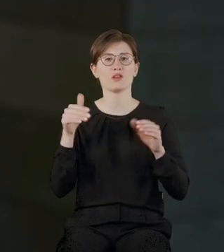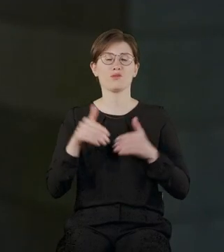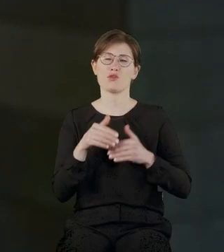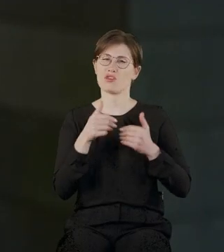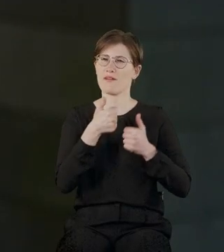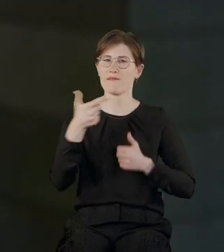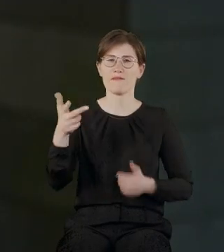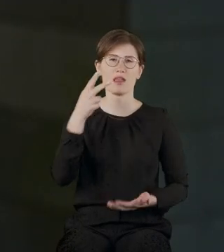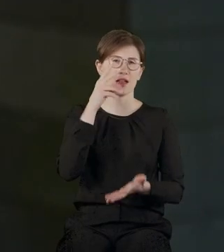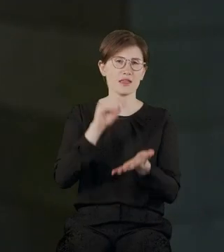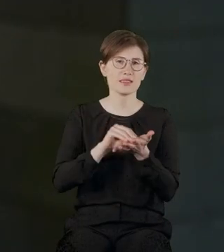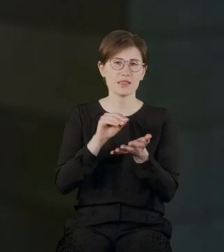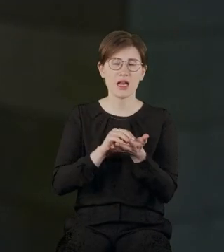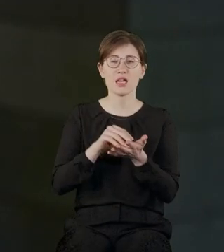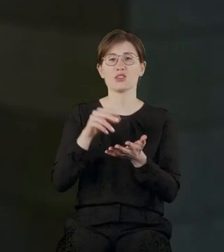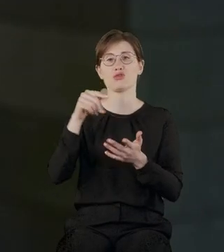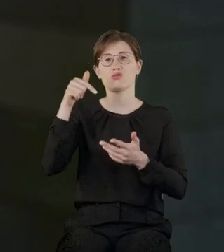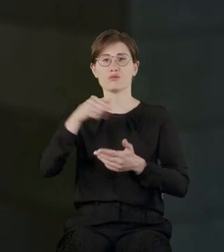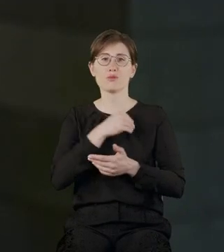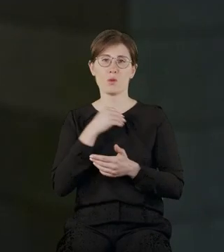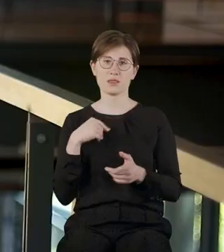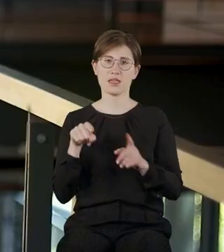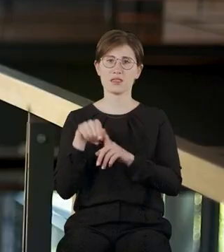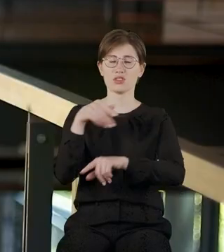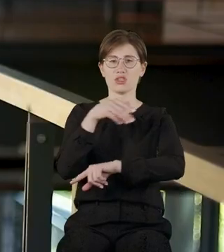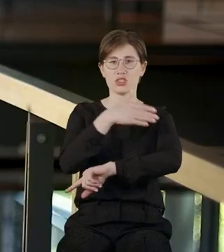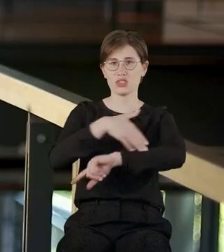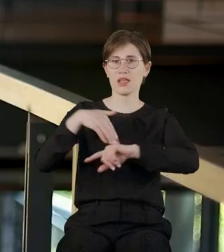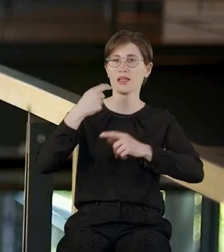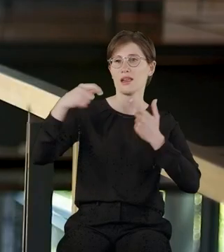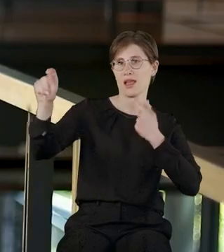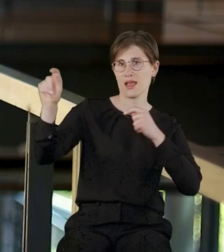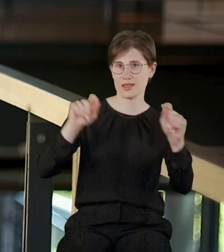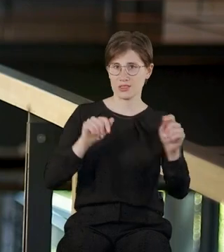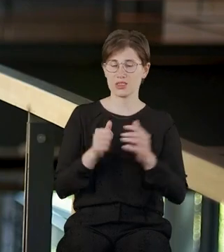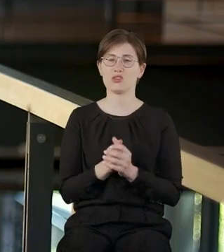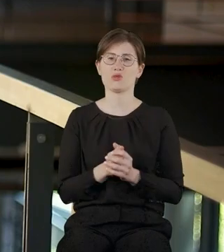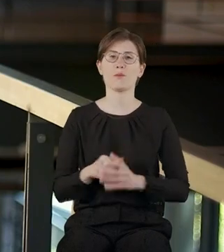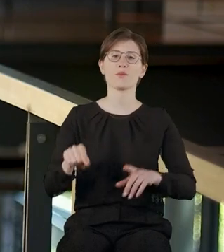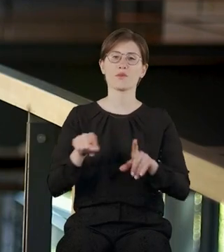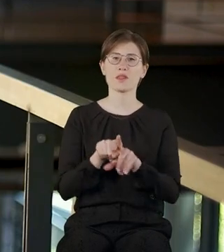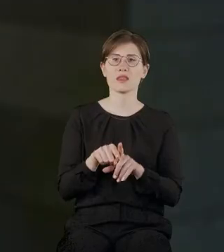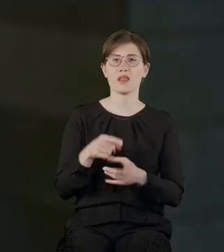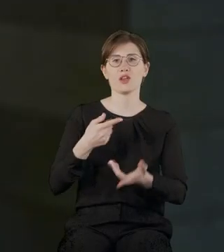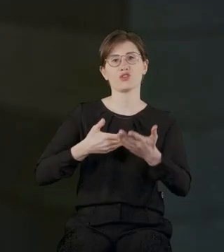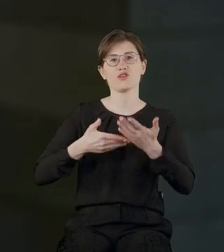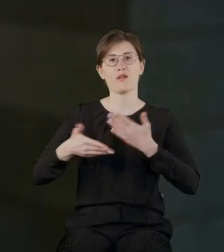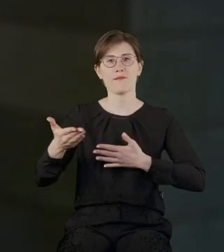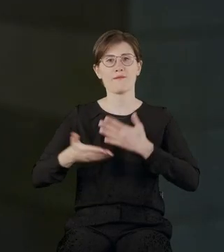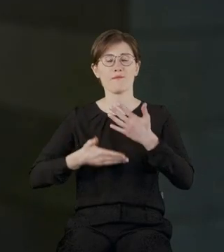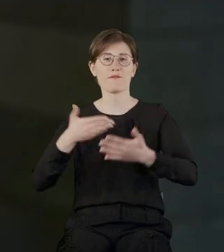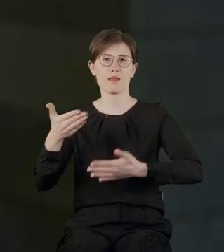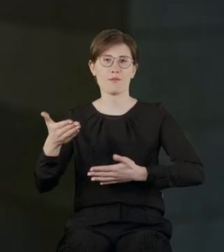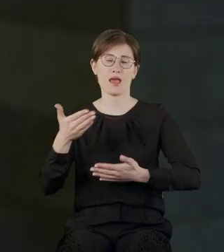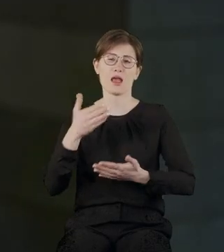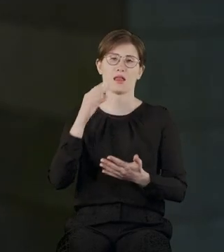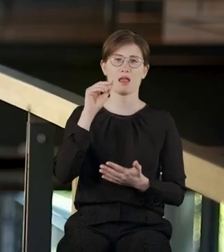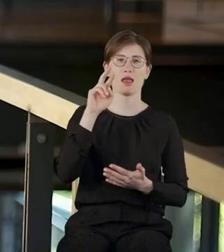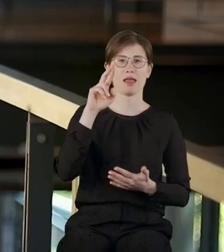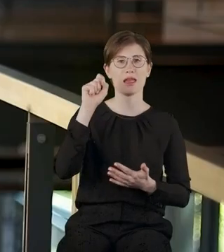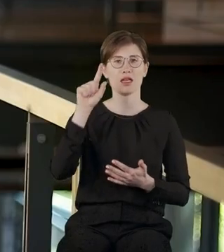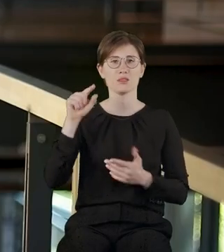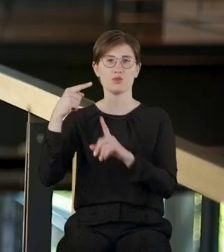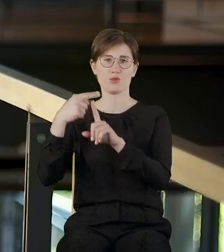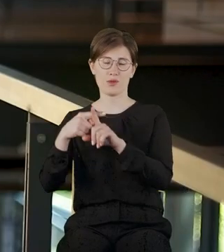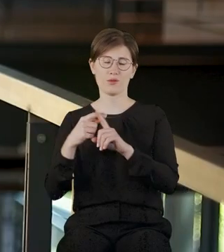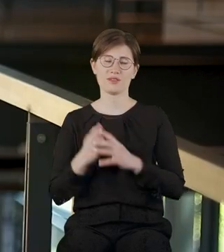staży i praktyk w zagranicznych korporacjach, możliwość wyjazdów studenckich, na przykład w ramach projektu Erasmus+.